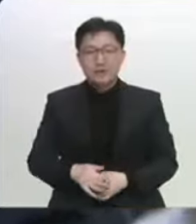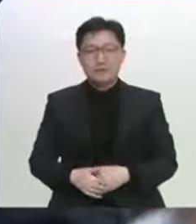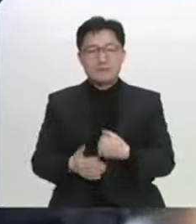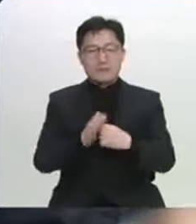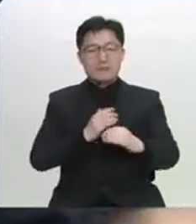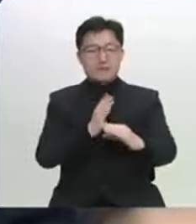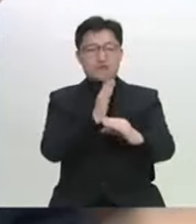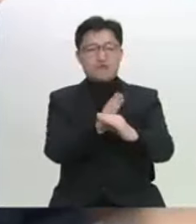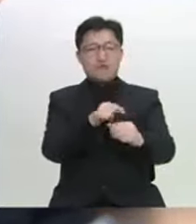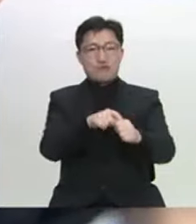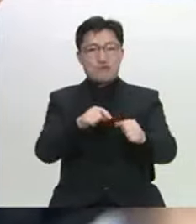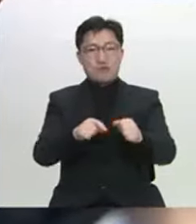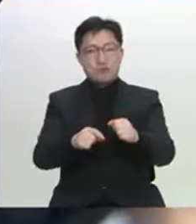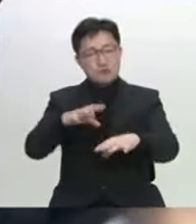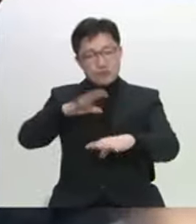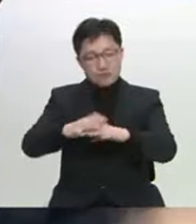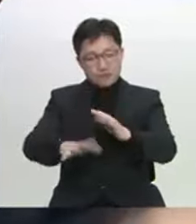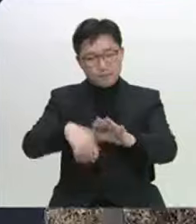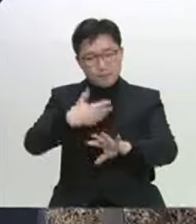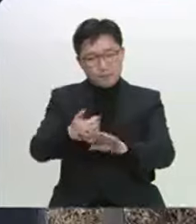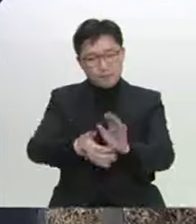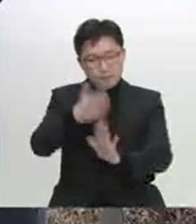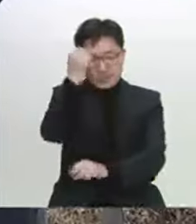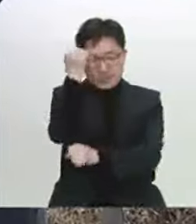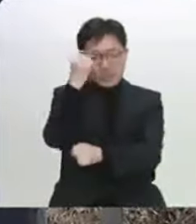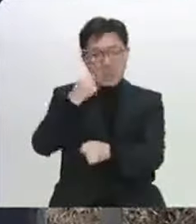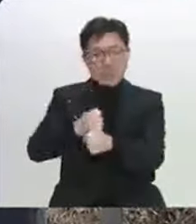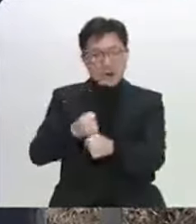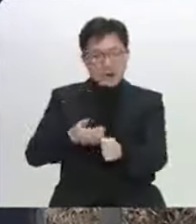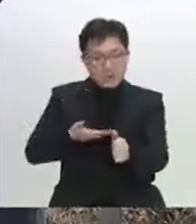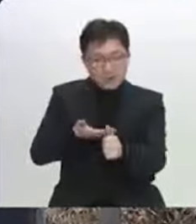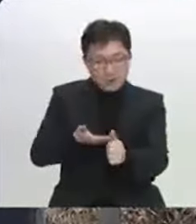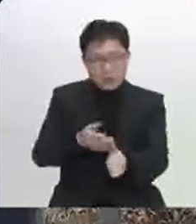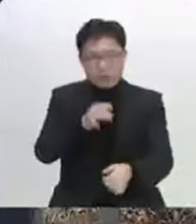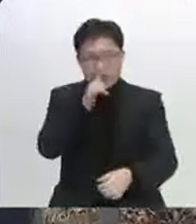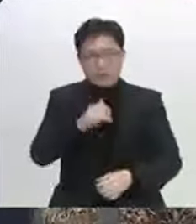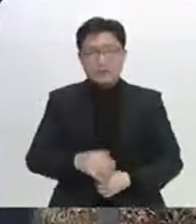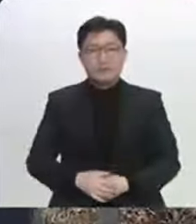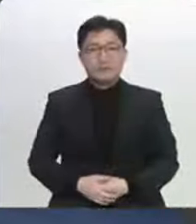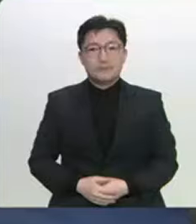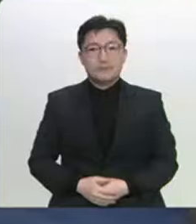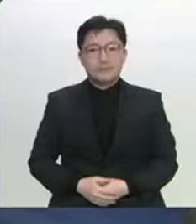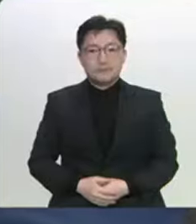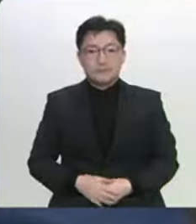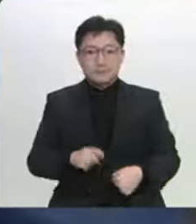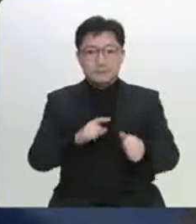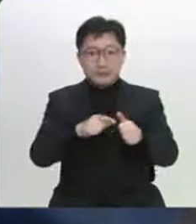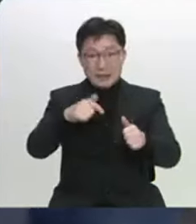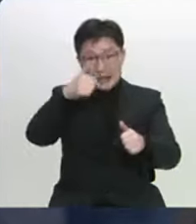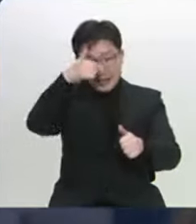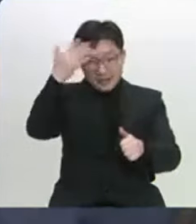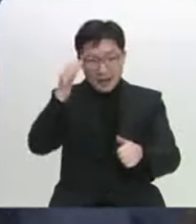구심점으로 동학농민혁명 기념사업회에 초석을 놓는 등 헌신했습니다. 오송의 사건을